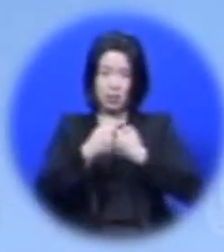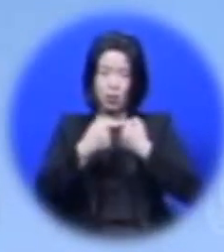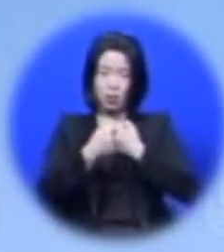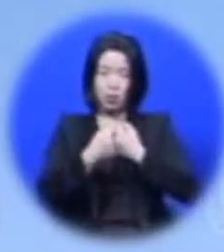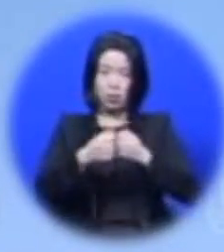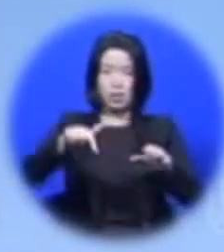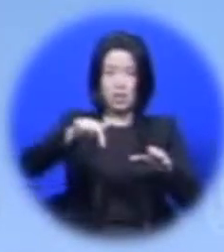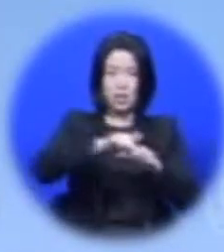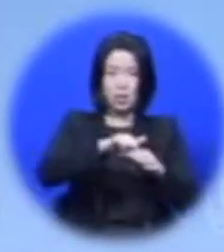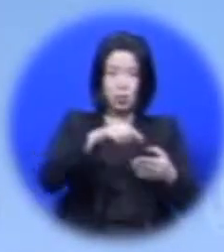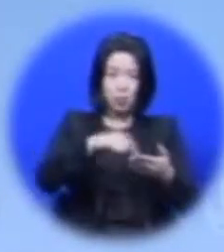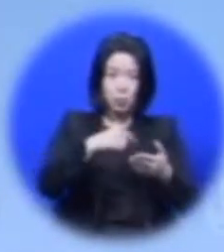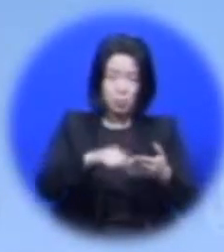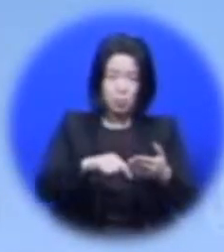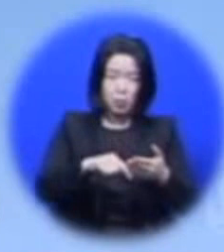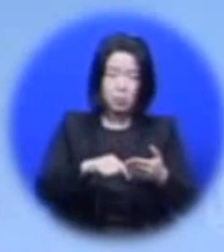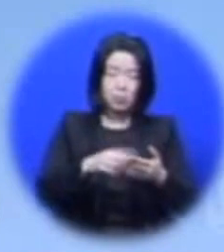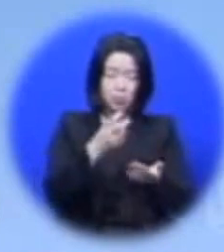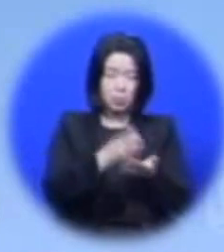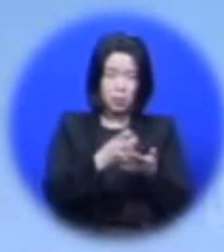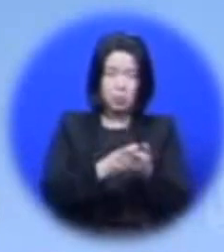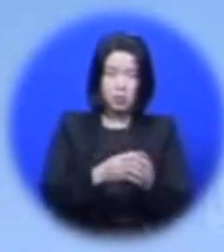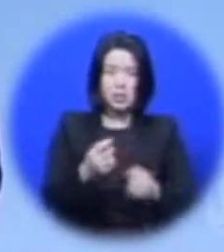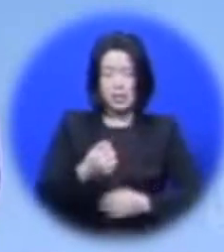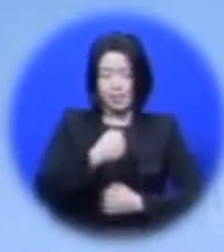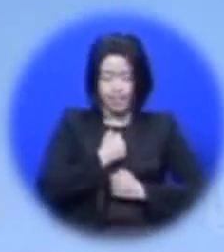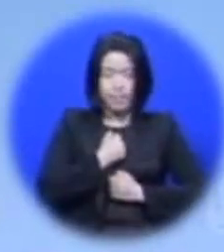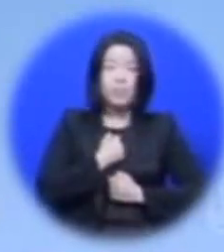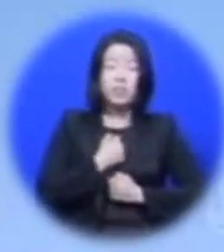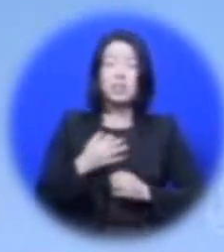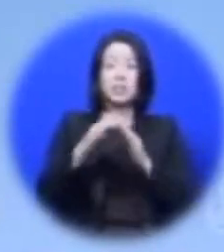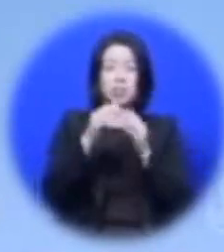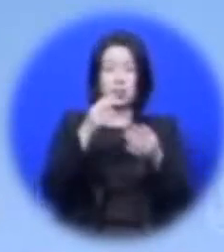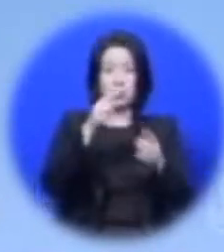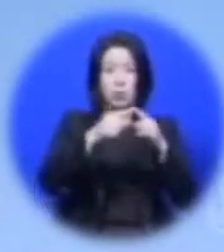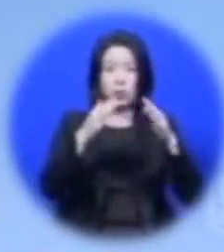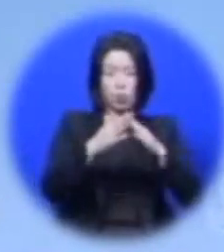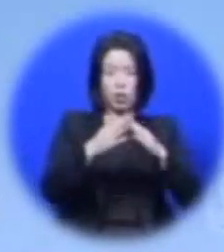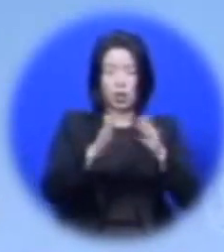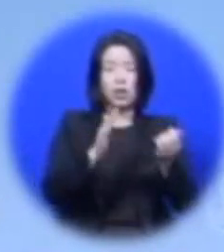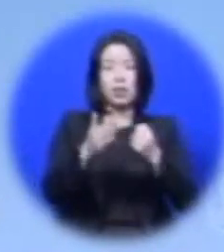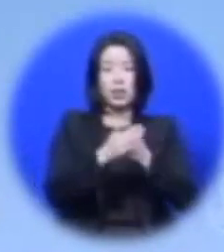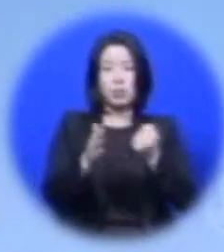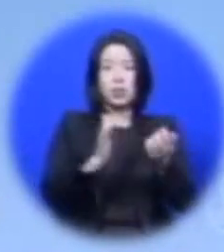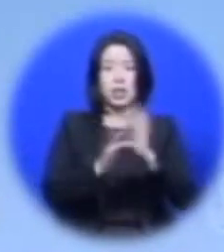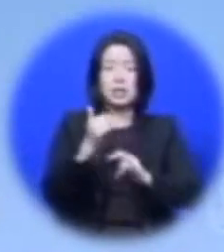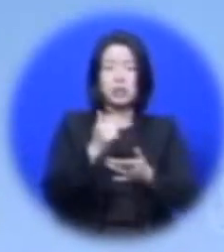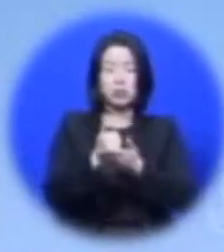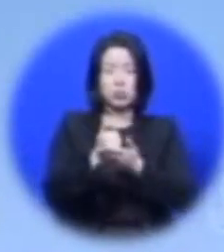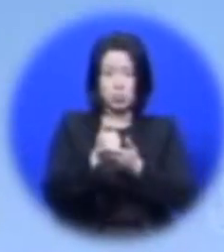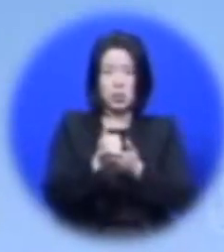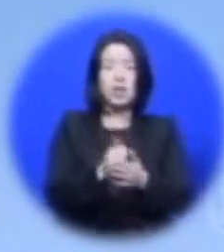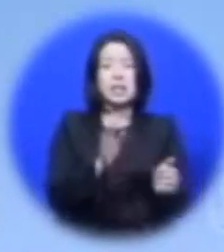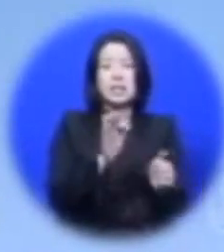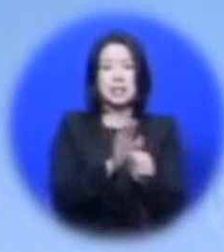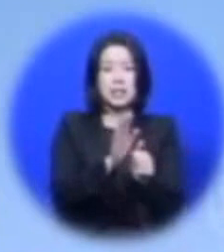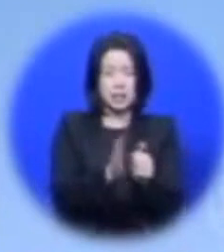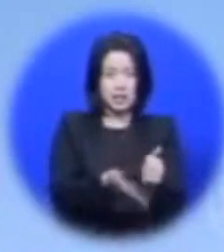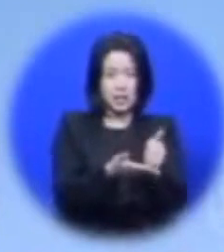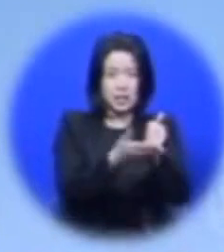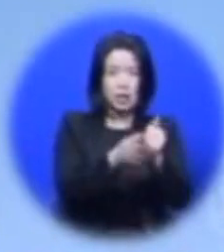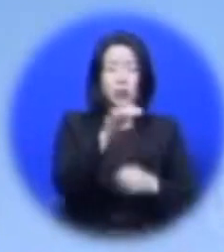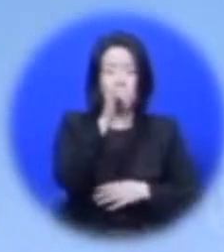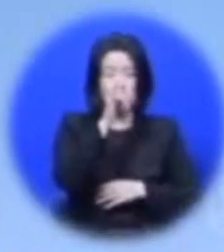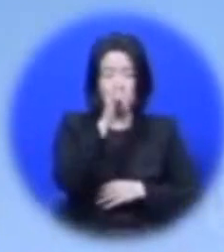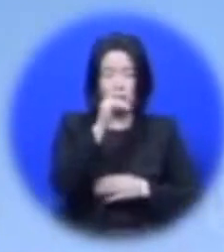교리를 지켜낸 교회입니다. 그래서 예수님이 칭찬도 하셨어요. 그 점에 대해서는. 그러나 에베소